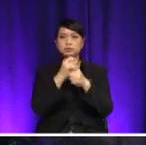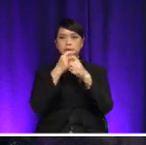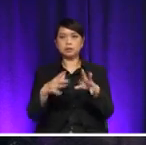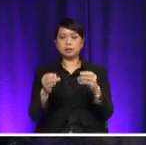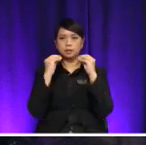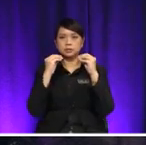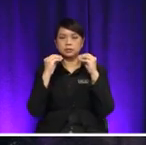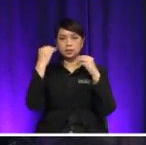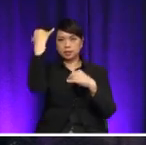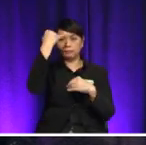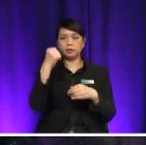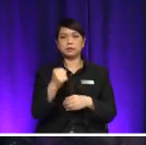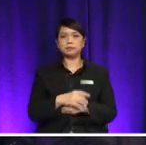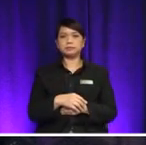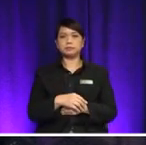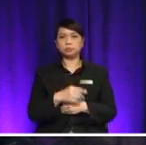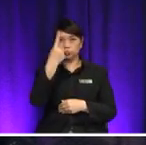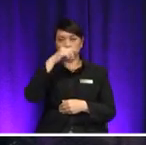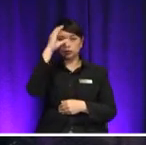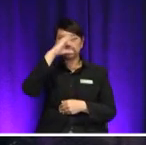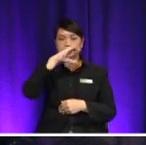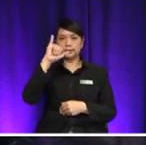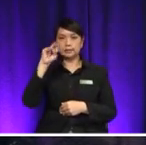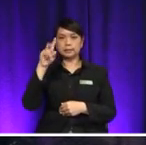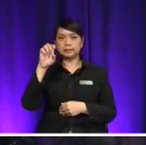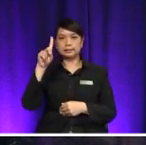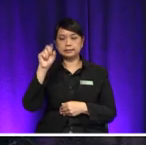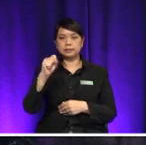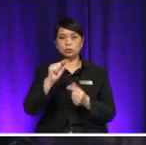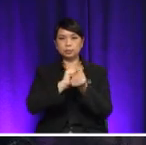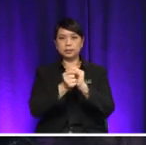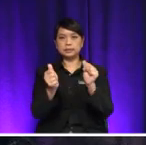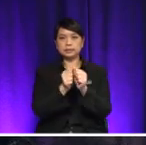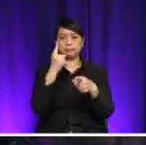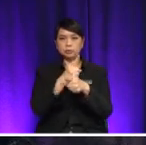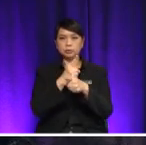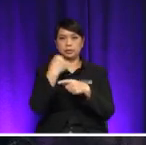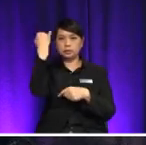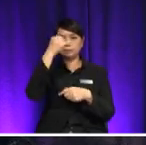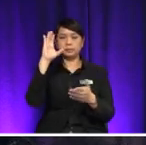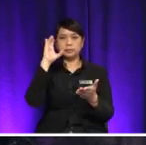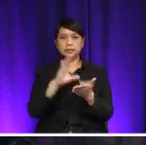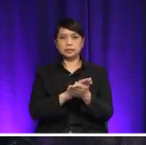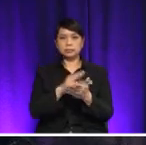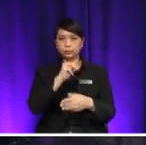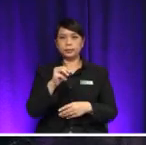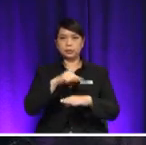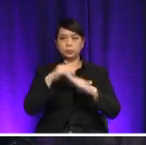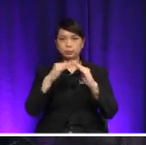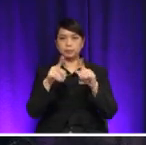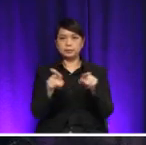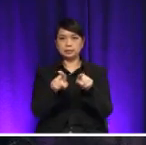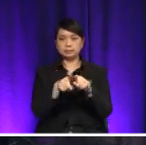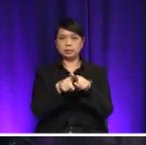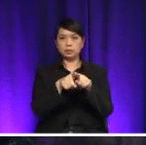satu persatu cara untuk kita mencari indeks gubahan dengan bentuk dari saya mereka di rumah juga pun bersama-sama dengan